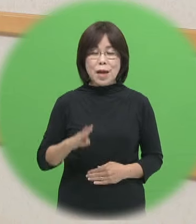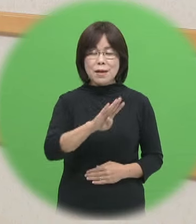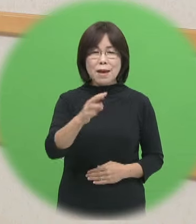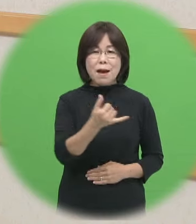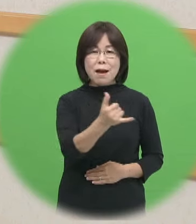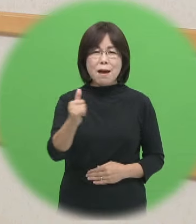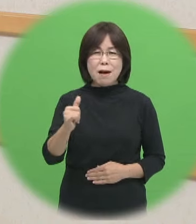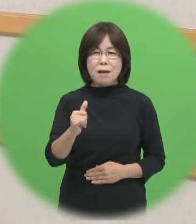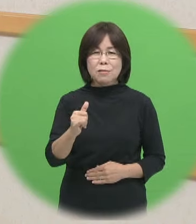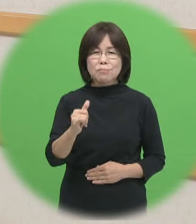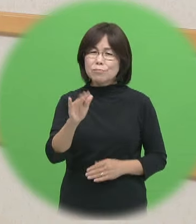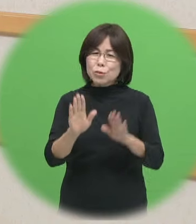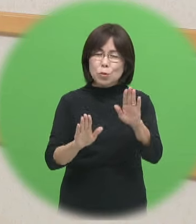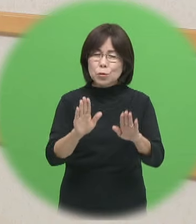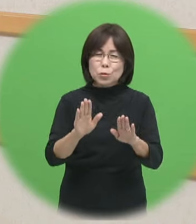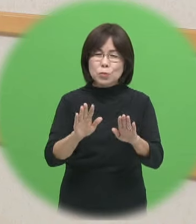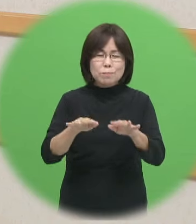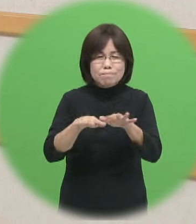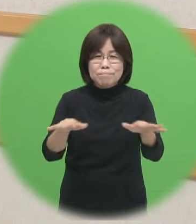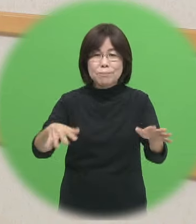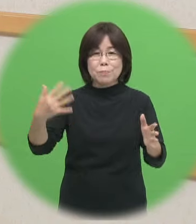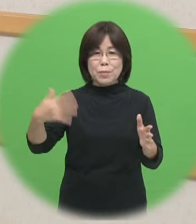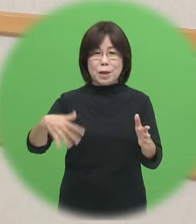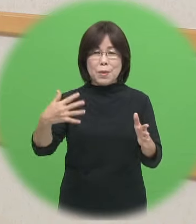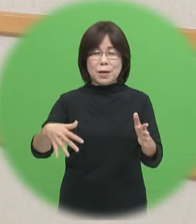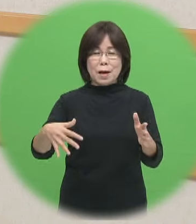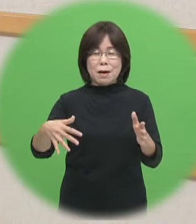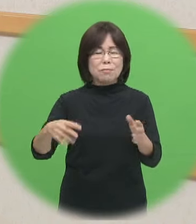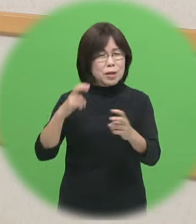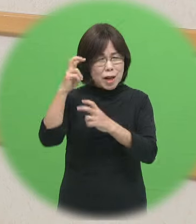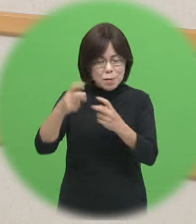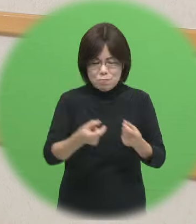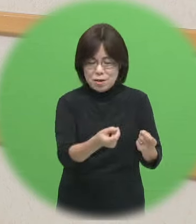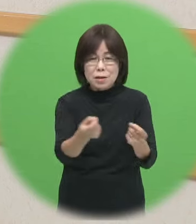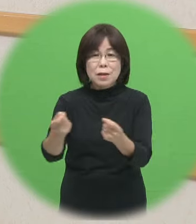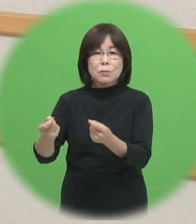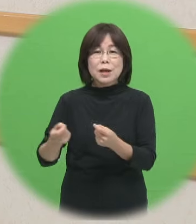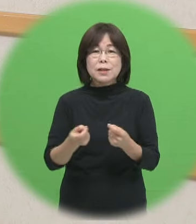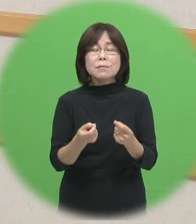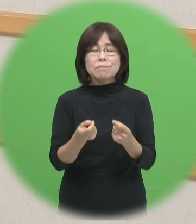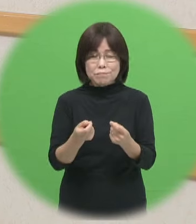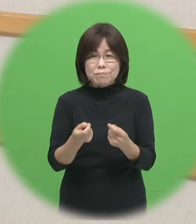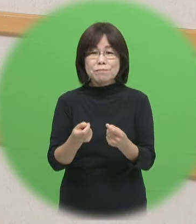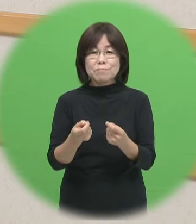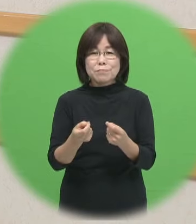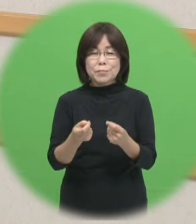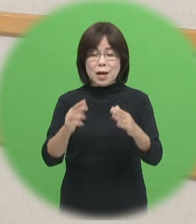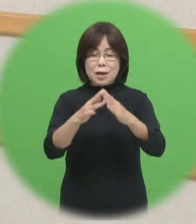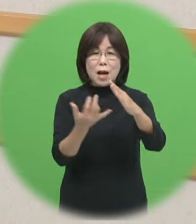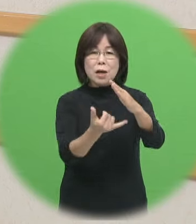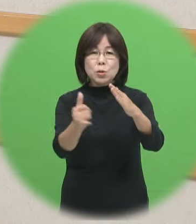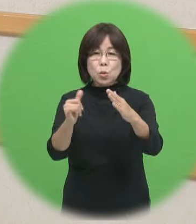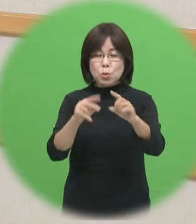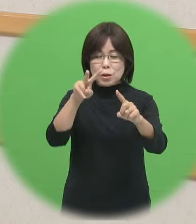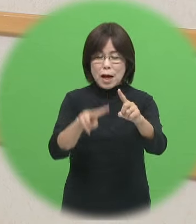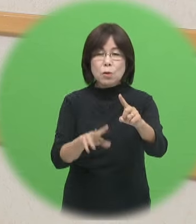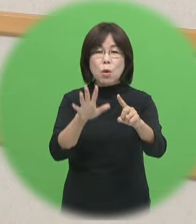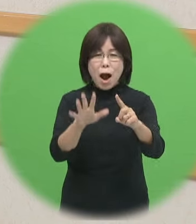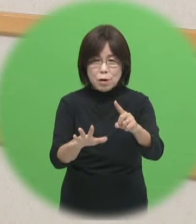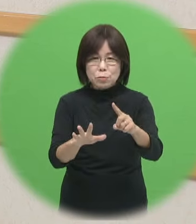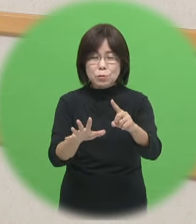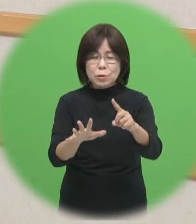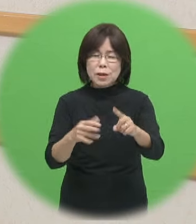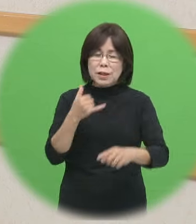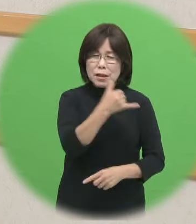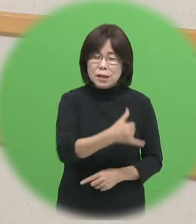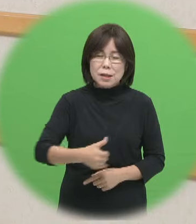アラーの現状はまだまだ知られていませんし、いつ誰がなってもおかしくありません。家族のケアを理由に思い